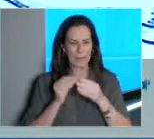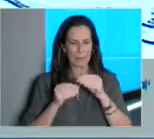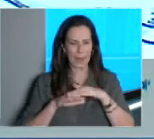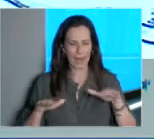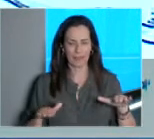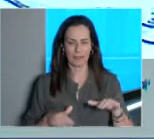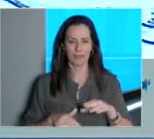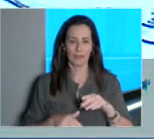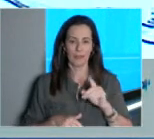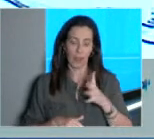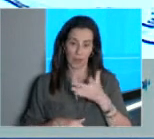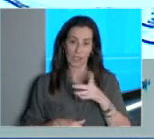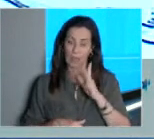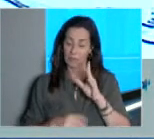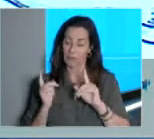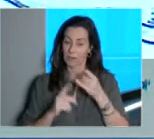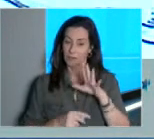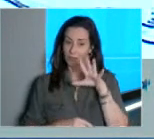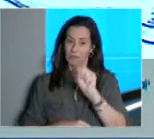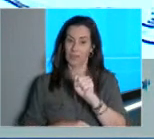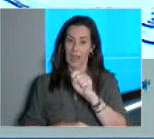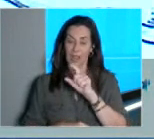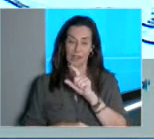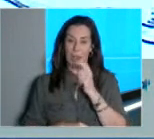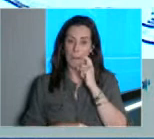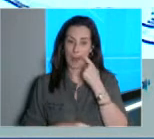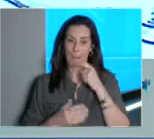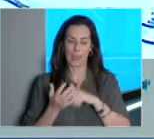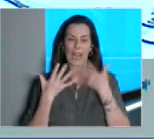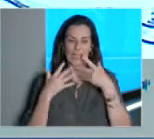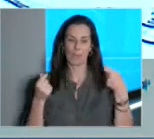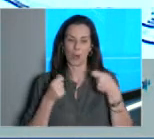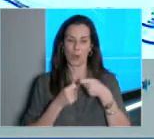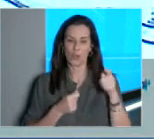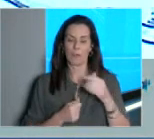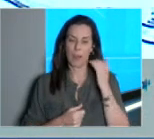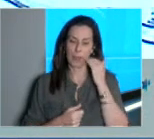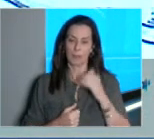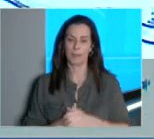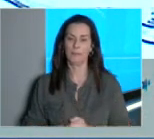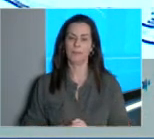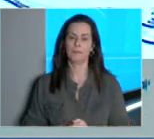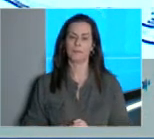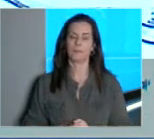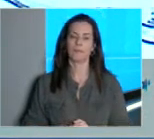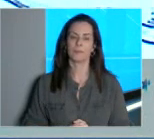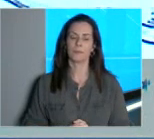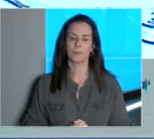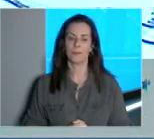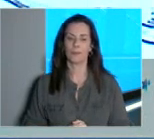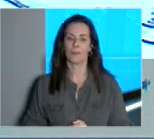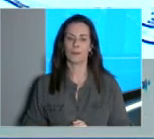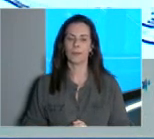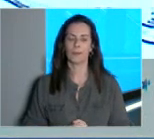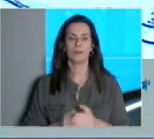אותם מזיקים הולכים גם ללכוד את אהוד ברק בשיניהם בעקבות אותה פרשה, מלכודת כזאת, הזיקים,